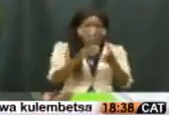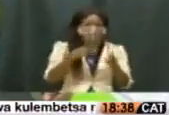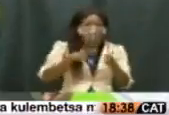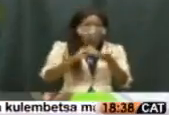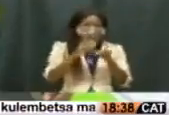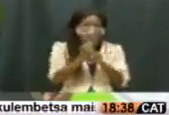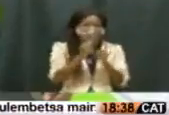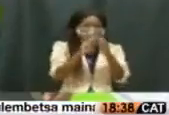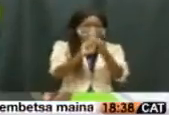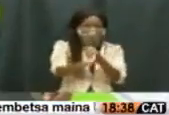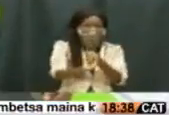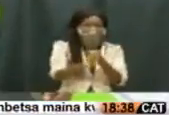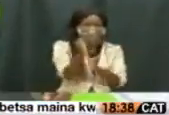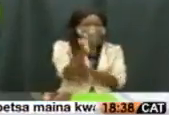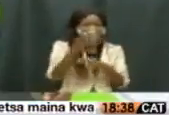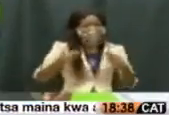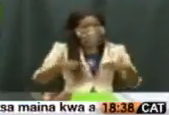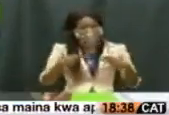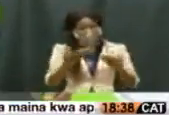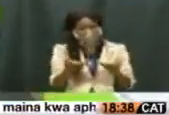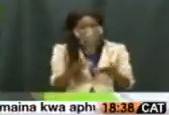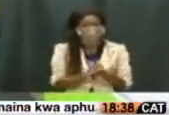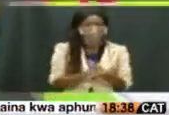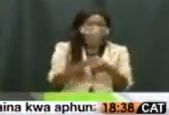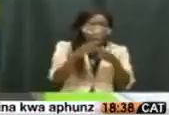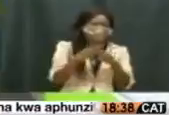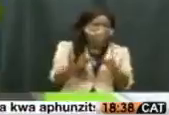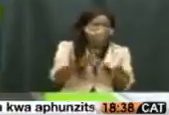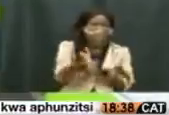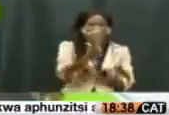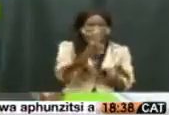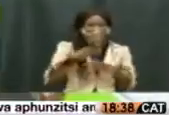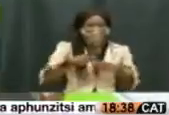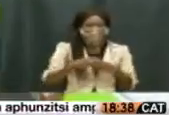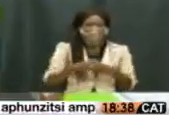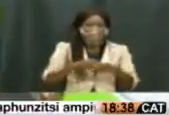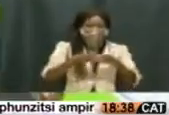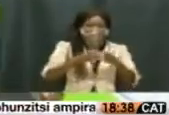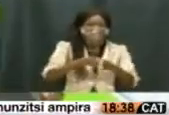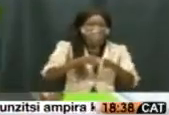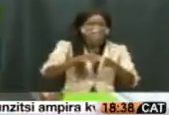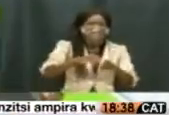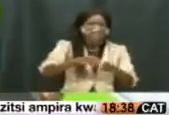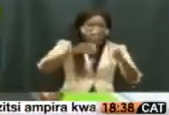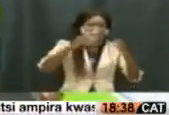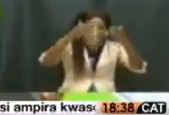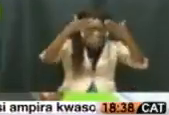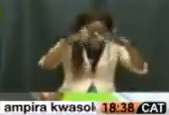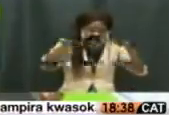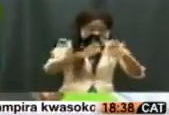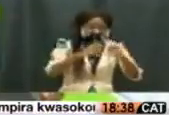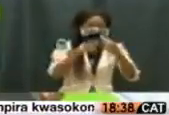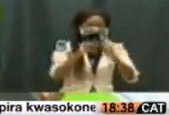information ndiposo ministry yatu ya civic education ndi national unity